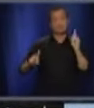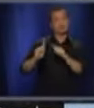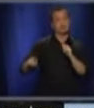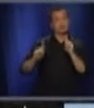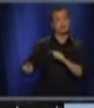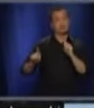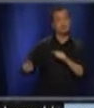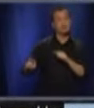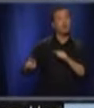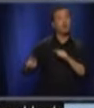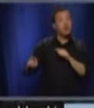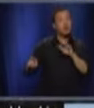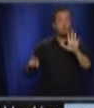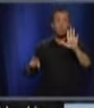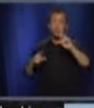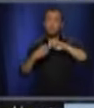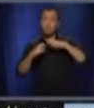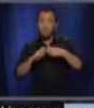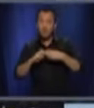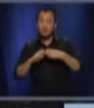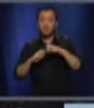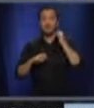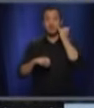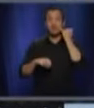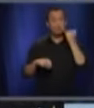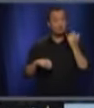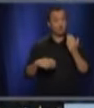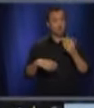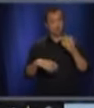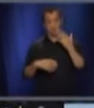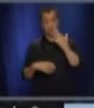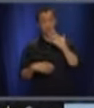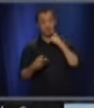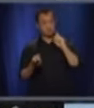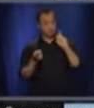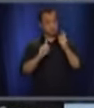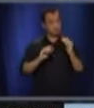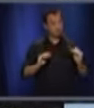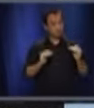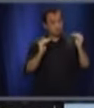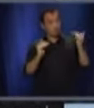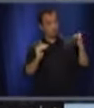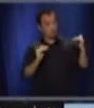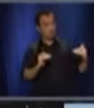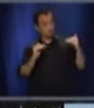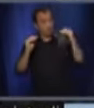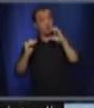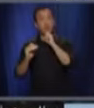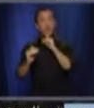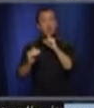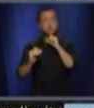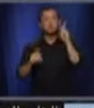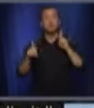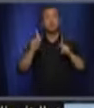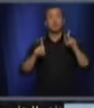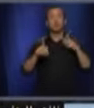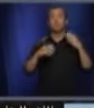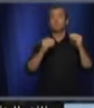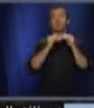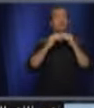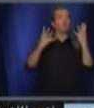système de dépistage, mais quand nous annonçons qu'une région change de couleur, les gens